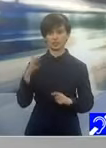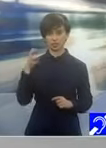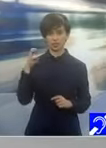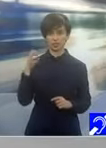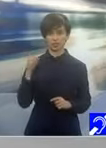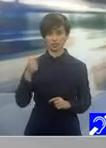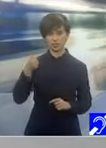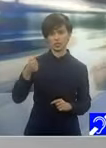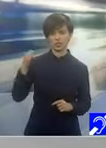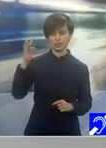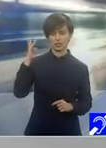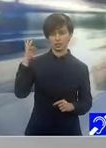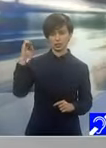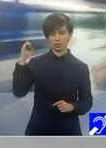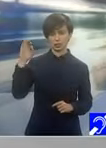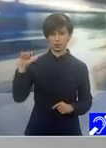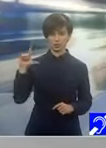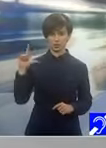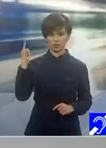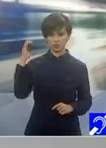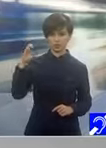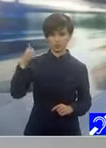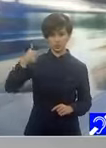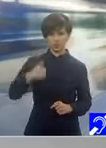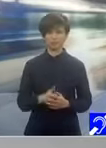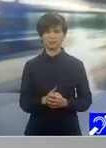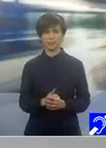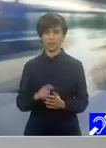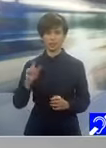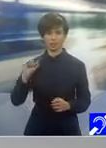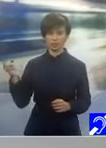a susține o astfel de lucrare.